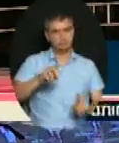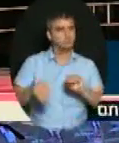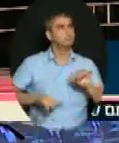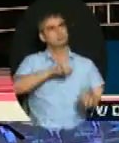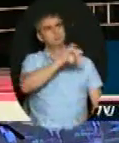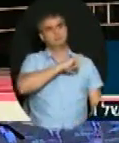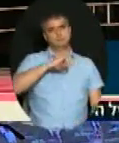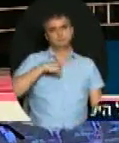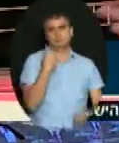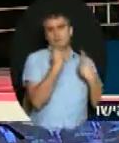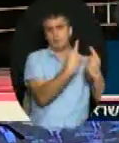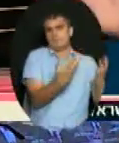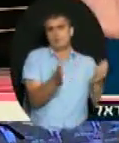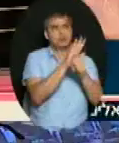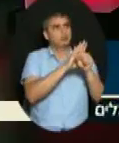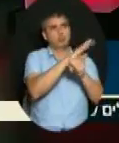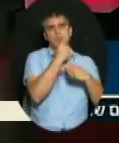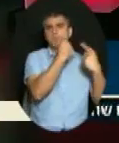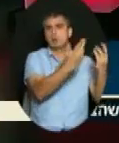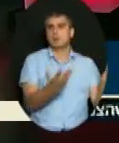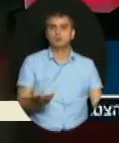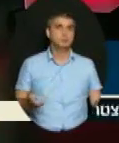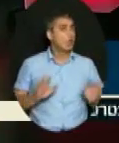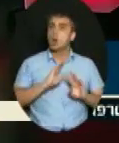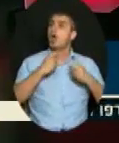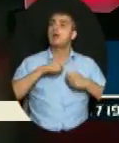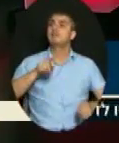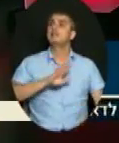תלך תיסע כאדם עצמאי ותשכנע במה שאתה רוצה. לא כחבר כנסת.